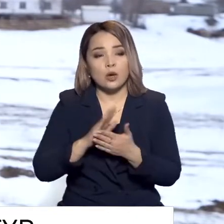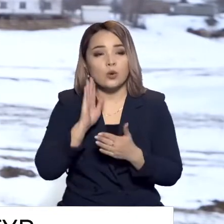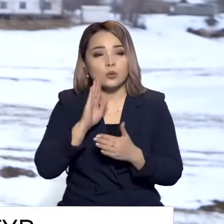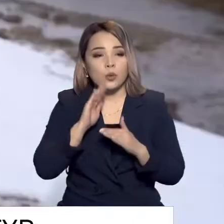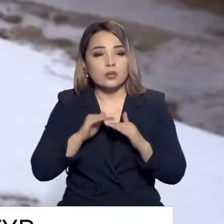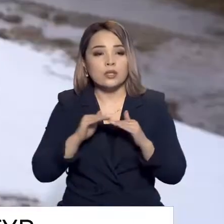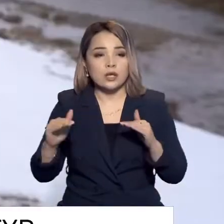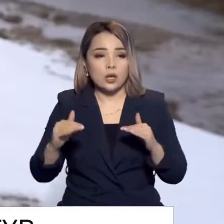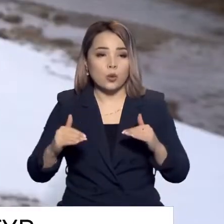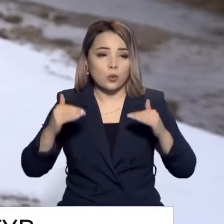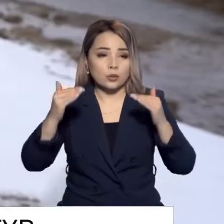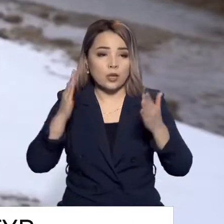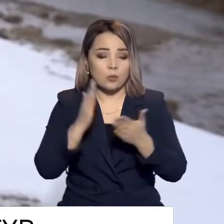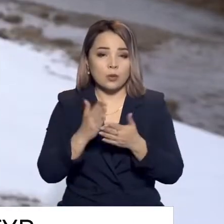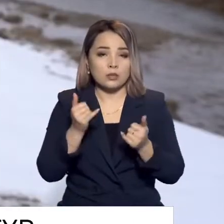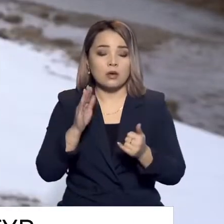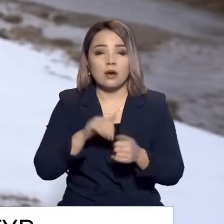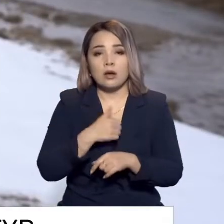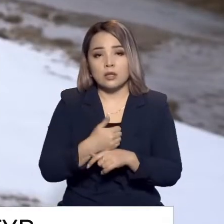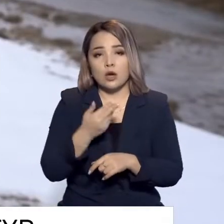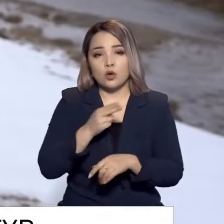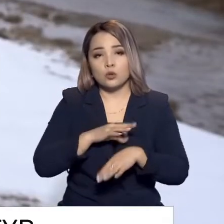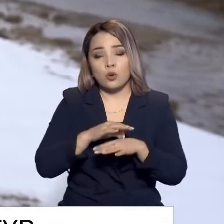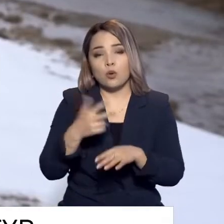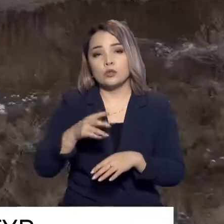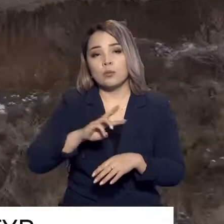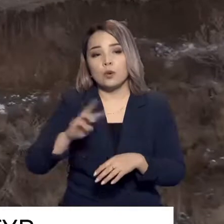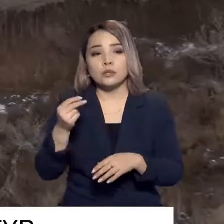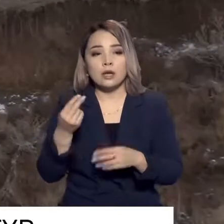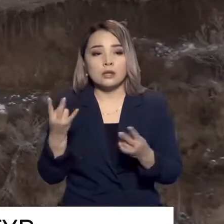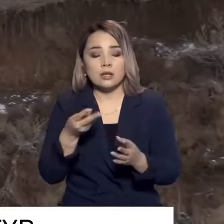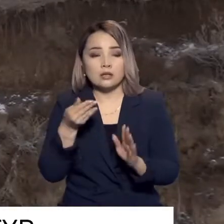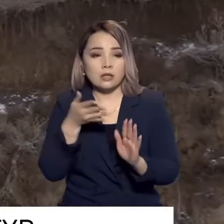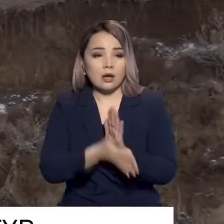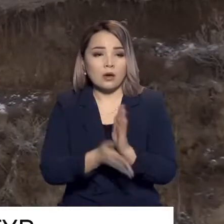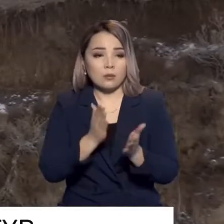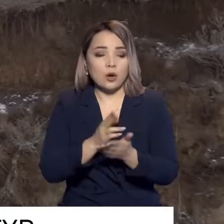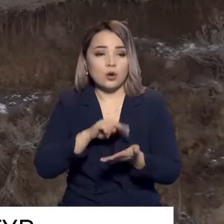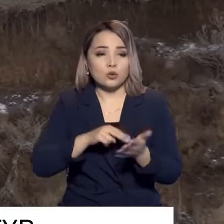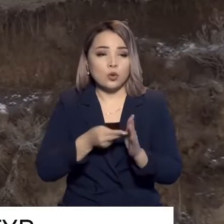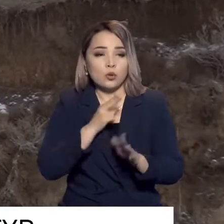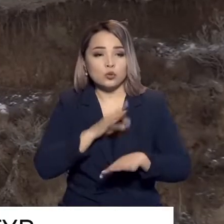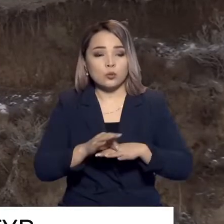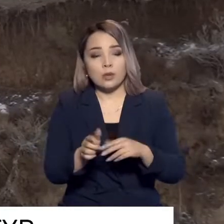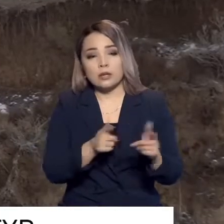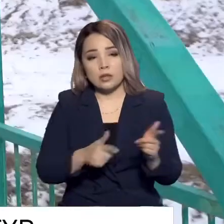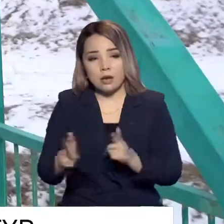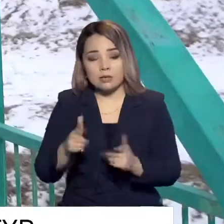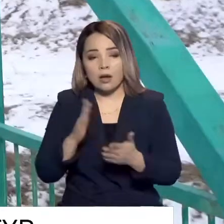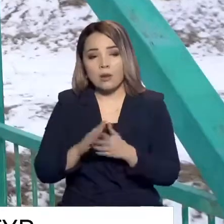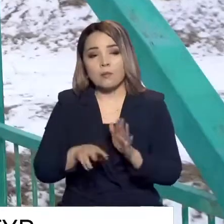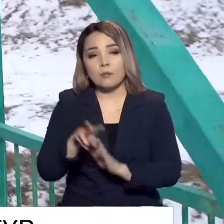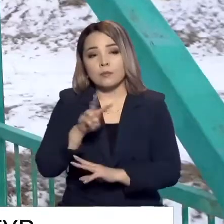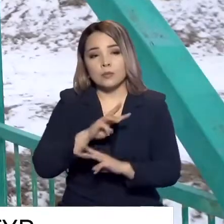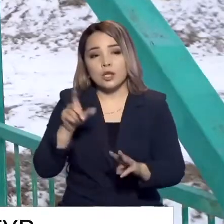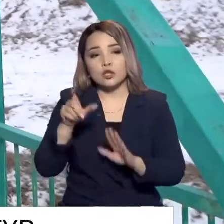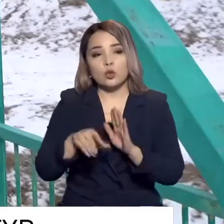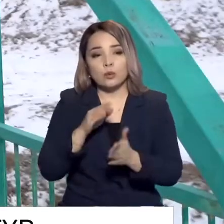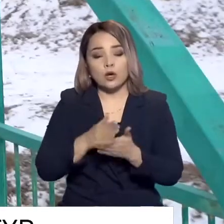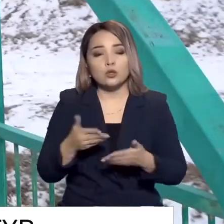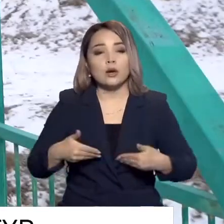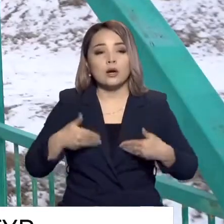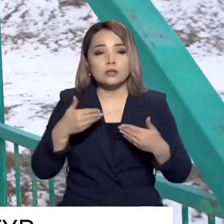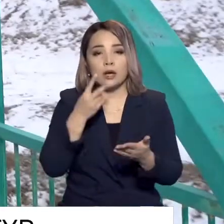деңгейі көтеріледі. Бұл жұмысқа бас аяғы 30 миллион теңге қаржы қажет. Құрылыстың жобалау құжаттары дайындалып, мәслихат депутаттарының қарауына